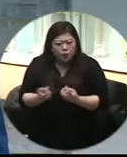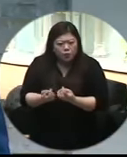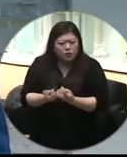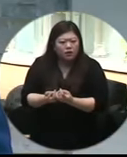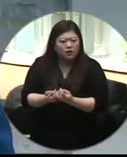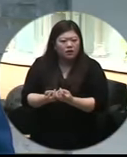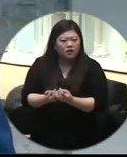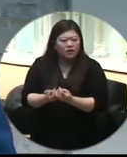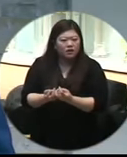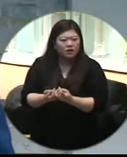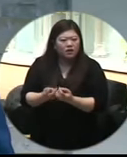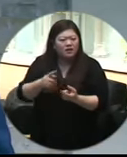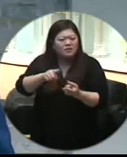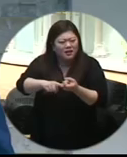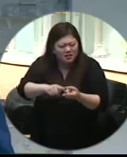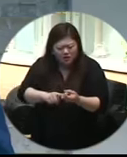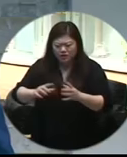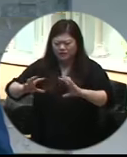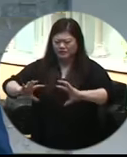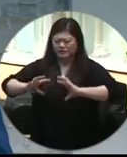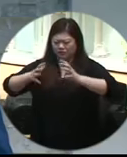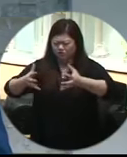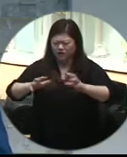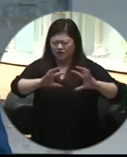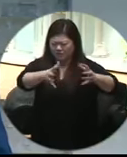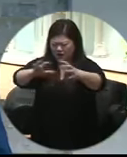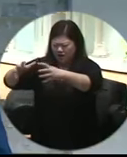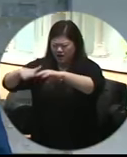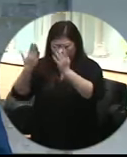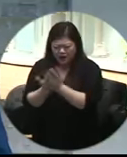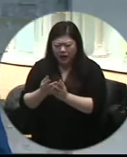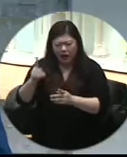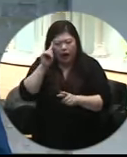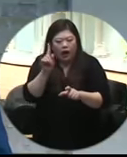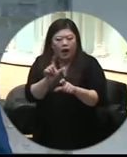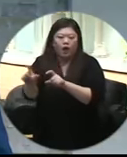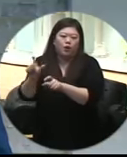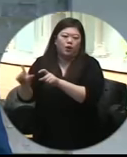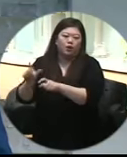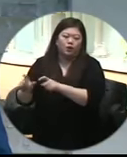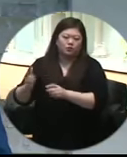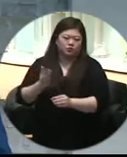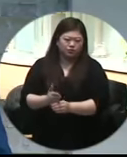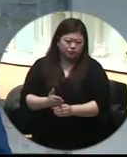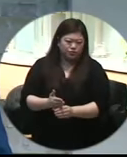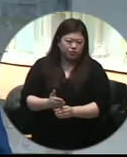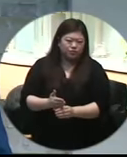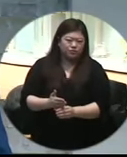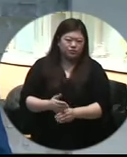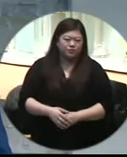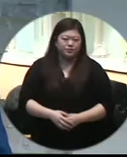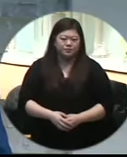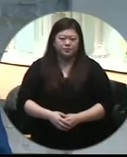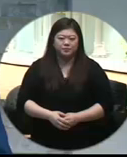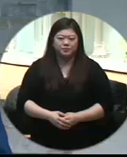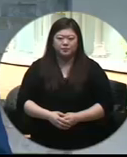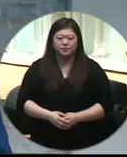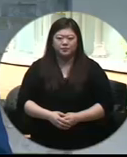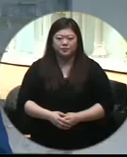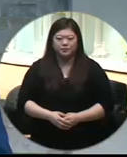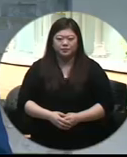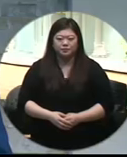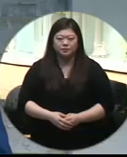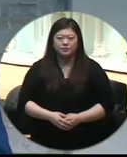이 국가적인 그런 문제가 궁극적으로 이제 앞으로 심각하게 다루어져야